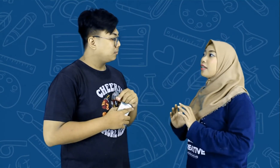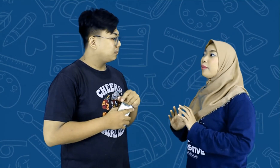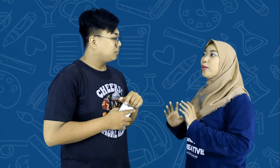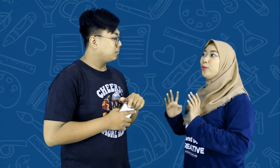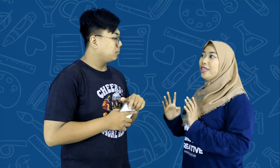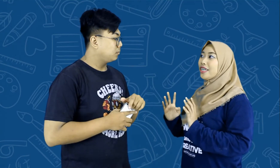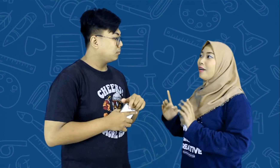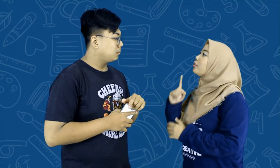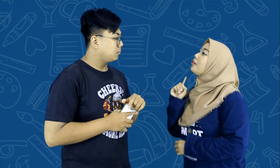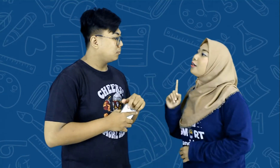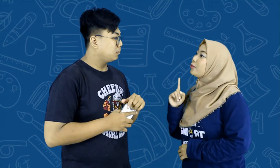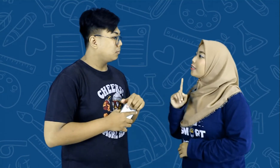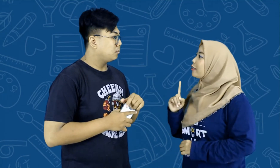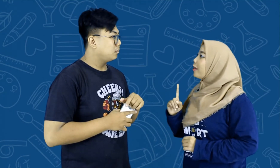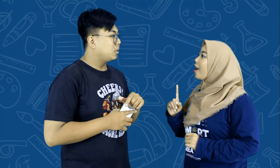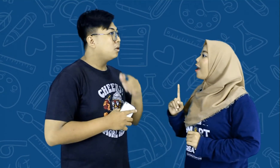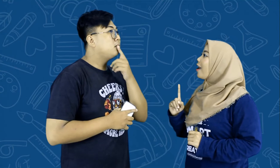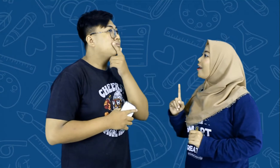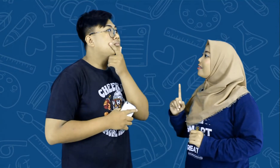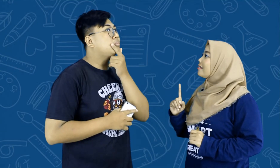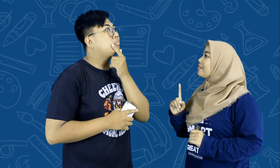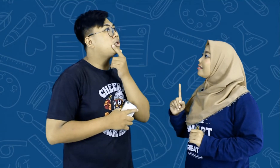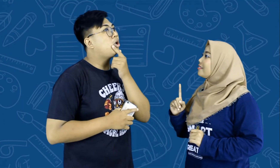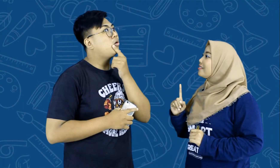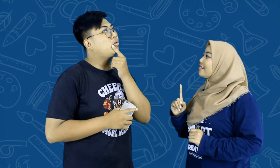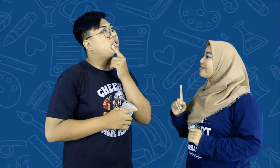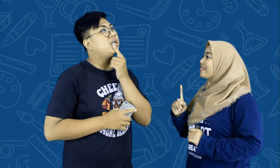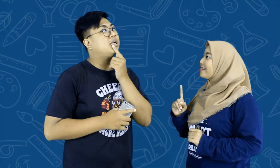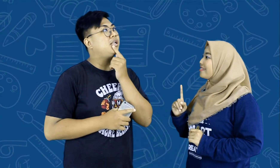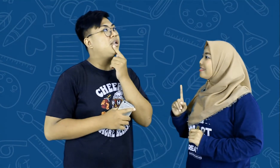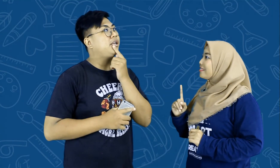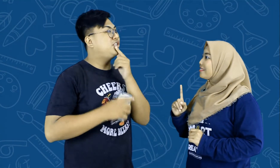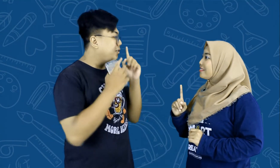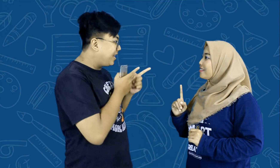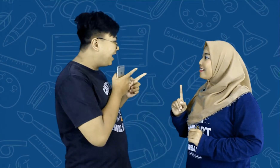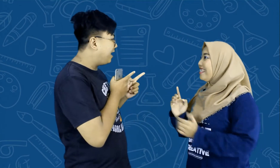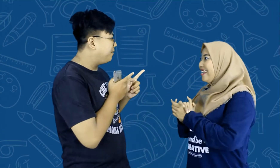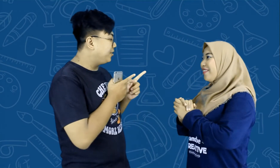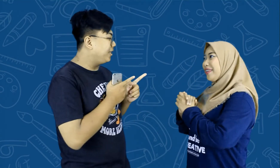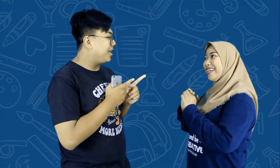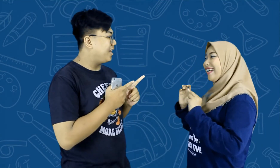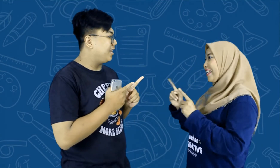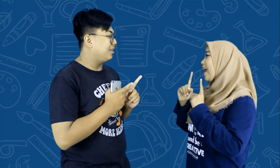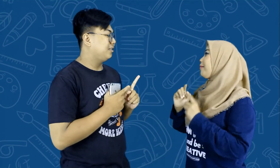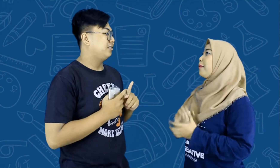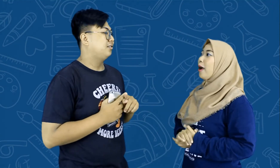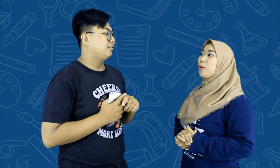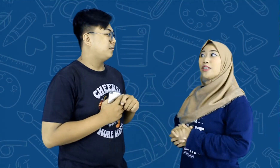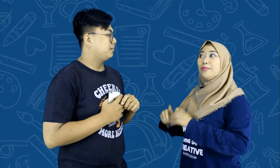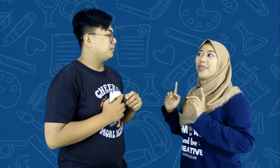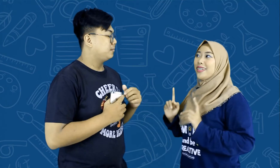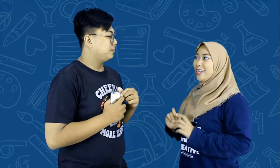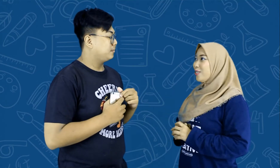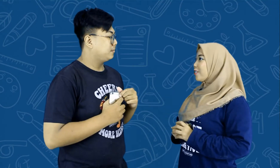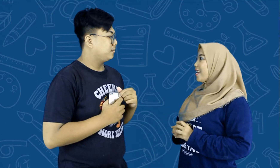masak kayaknya gudeg. Kamu tahu gak gudeg dari mana? Kalau tidak salah dari Jogja. Iya. Mama aku